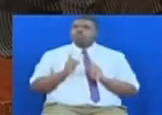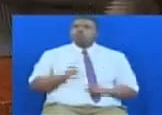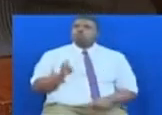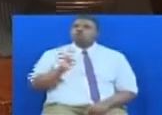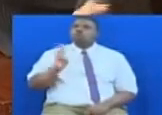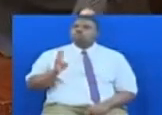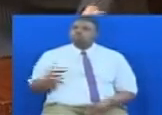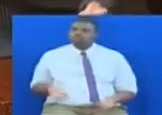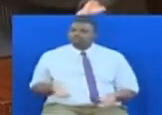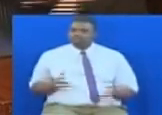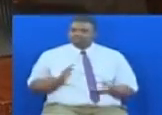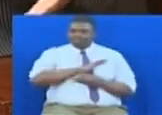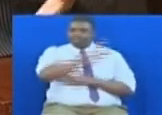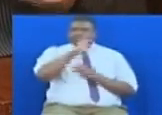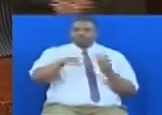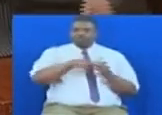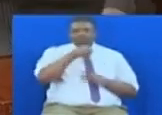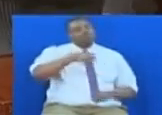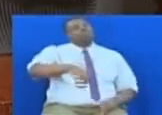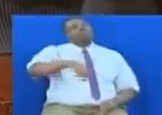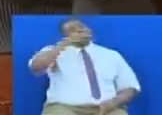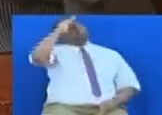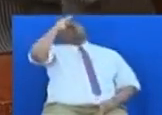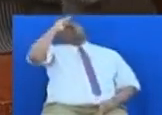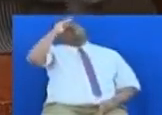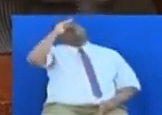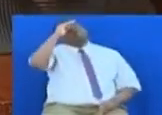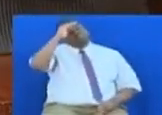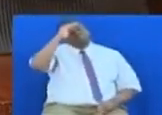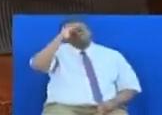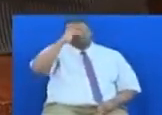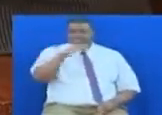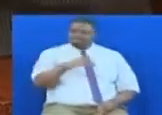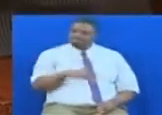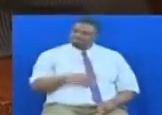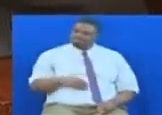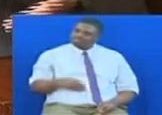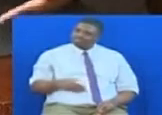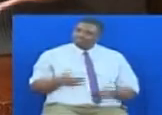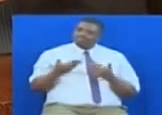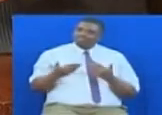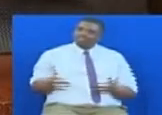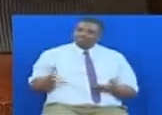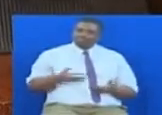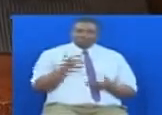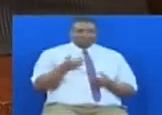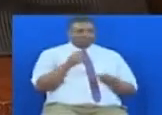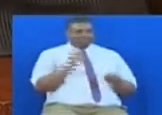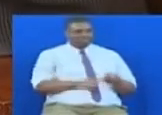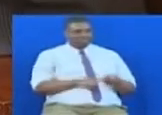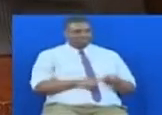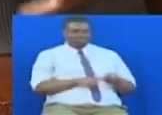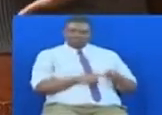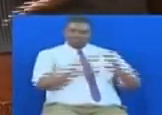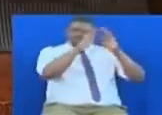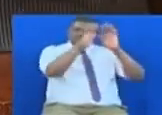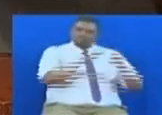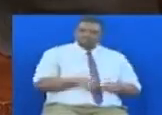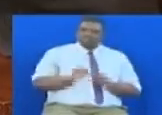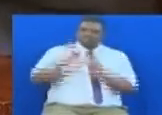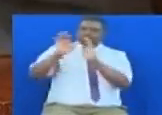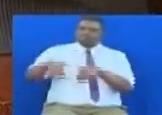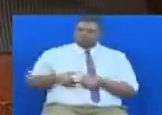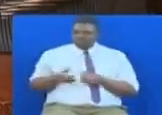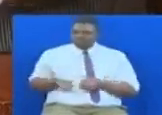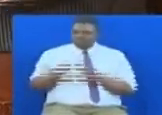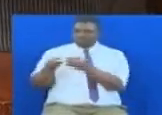Wote wako Tungi, wamebombeka na mwenyekiti. Sasa wanataka kulipaka matope. Wanataka kuipaka matope bunge letu, waipake